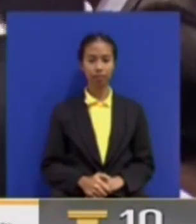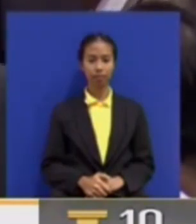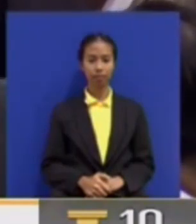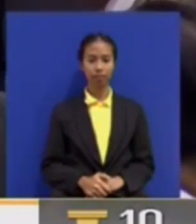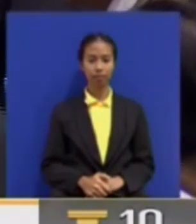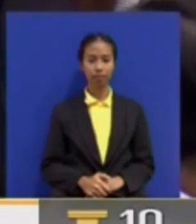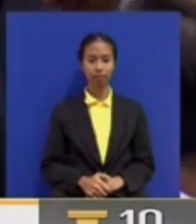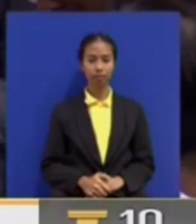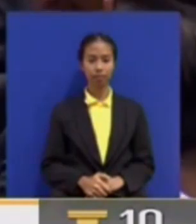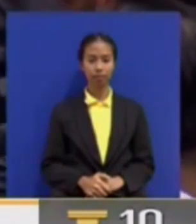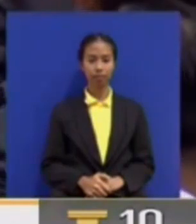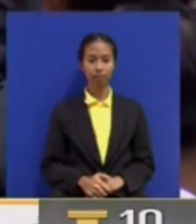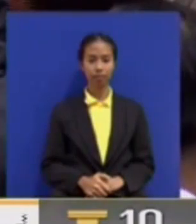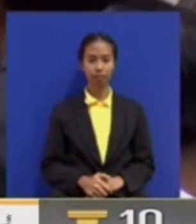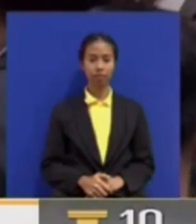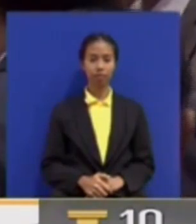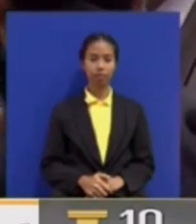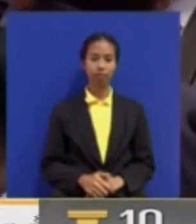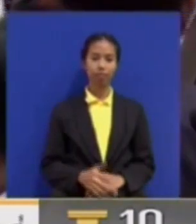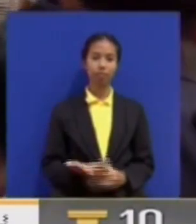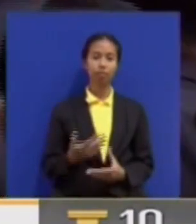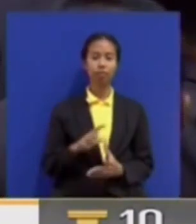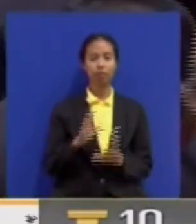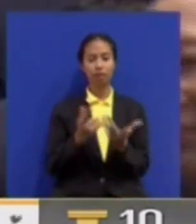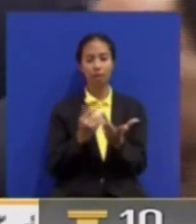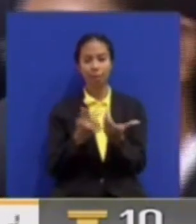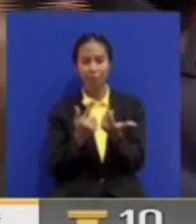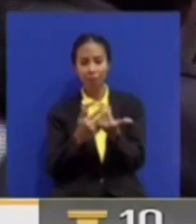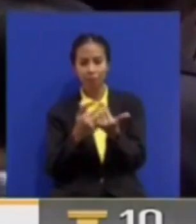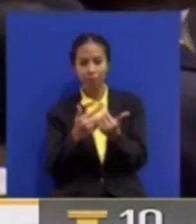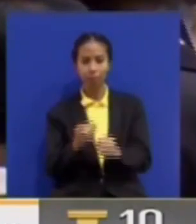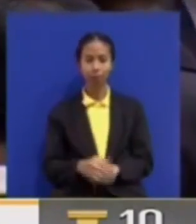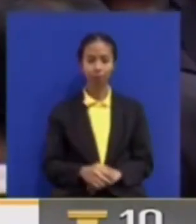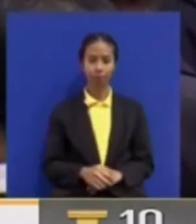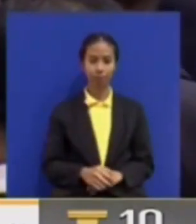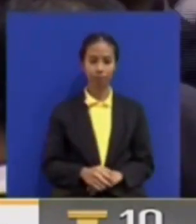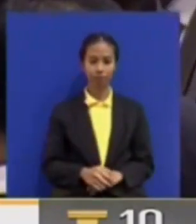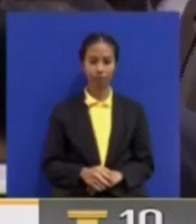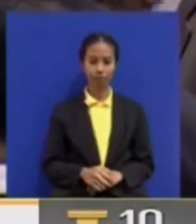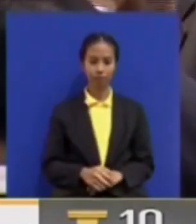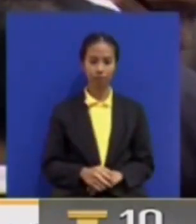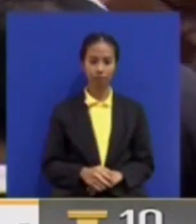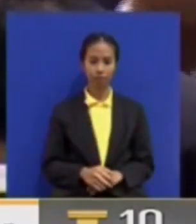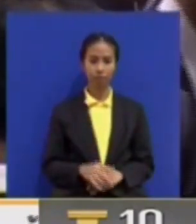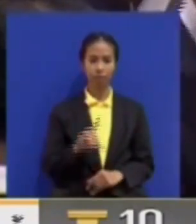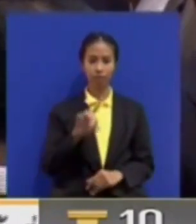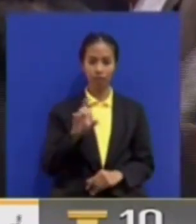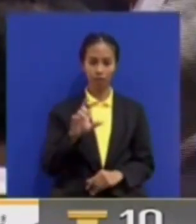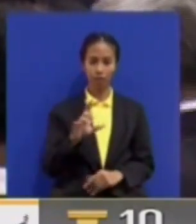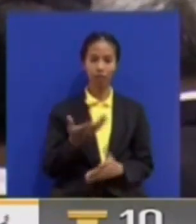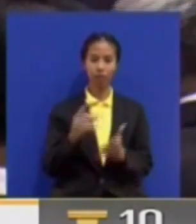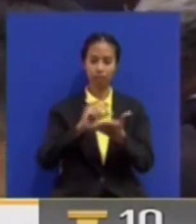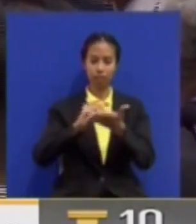20 25 30 35 40 45 50 55 60 65 70 75 80 85 90 100พี่เขียนเลย